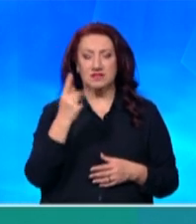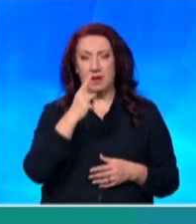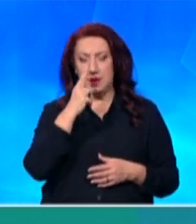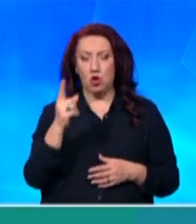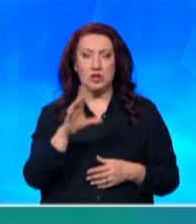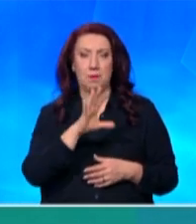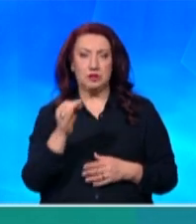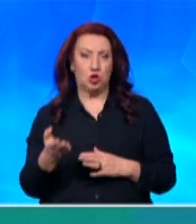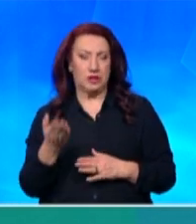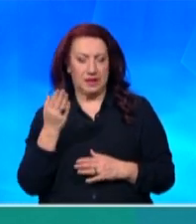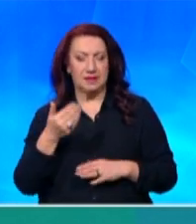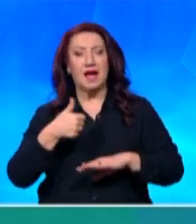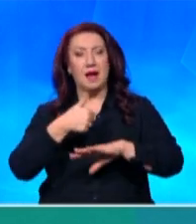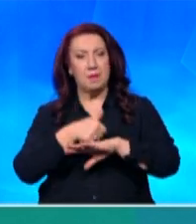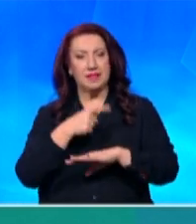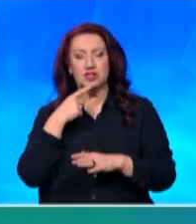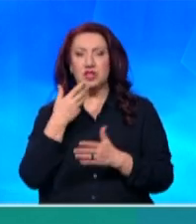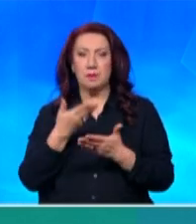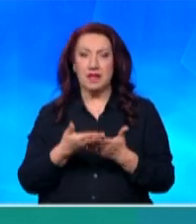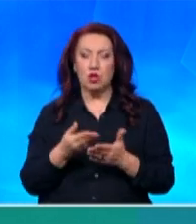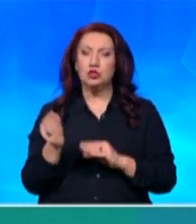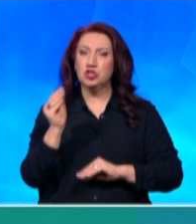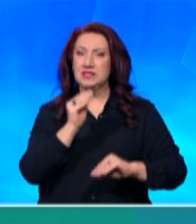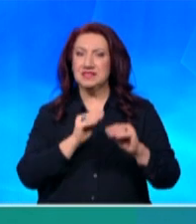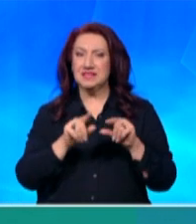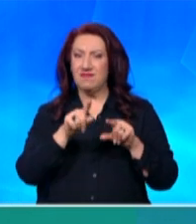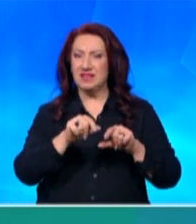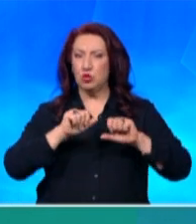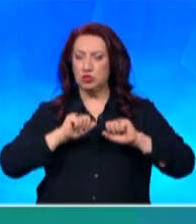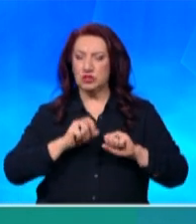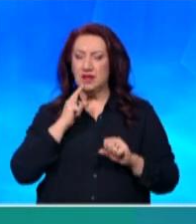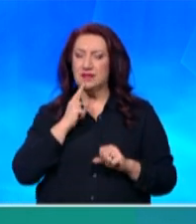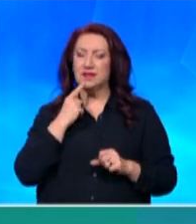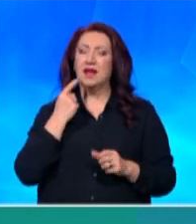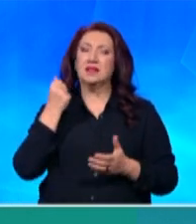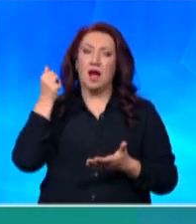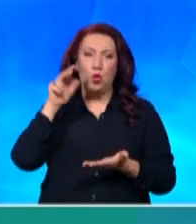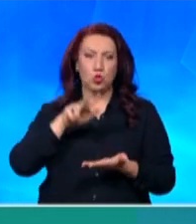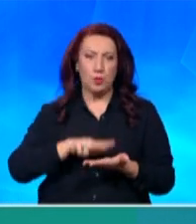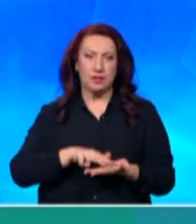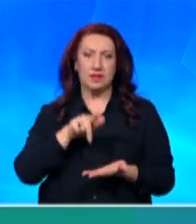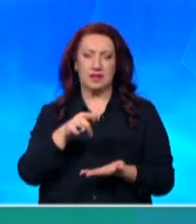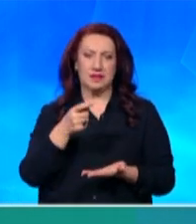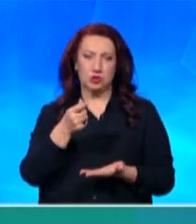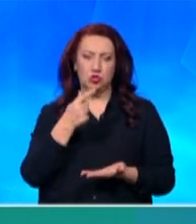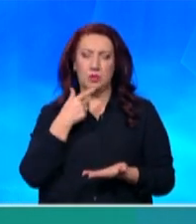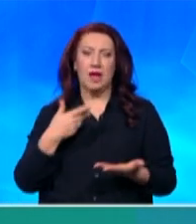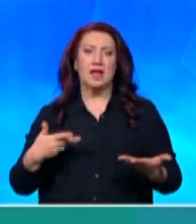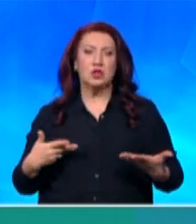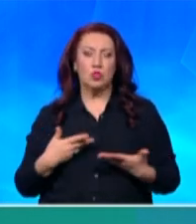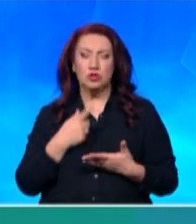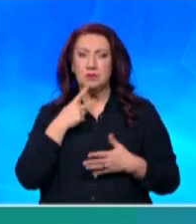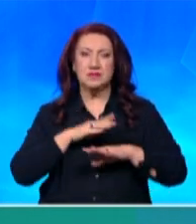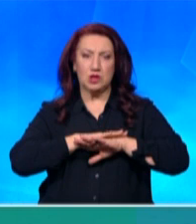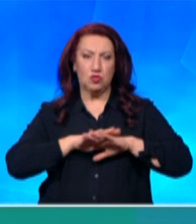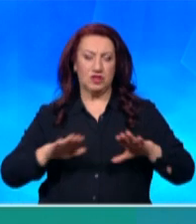лева. Кметът ще предложи на съветниците да одобрят тази сума, необходима за довършване на целия проект, разпределена в три бюджетни